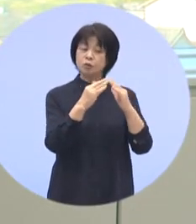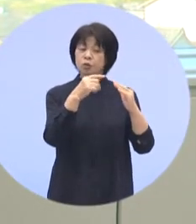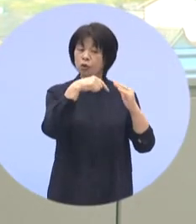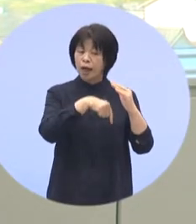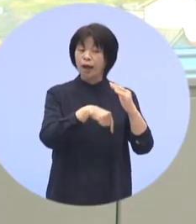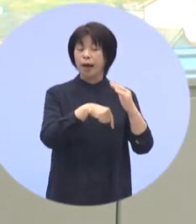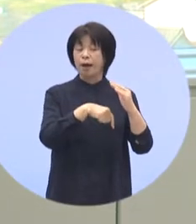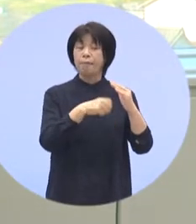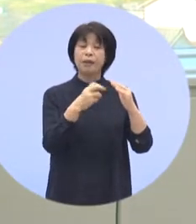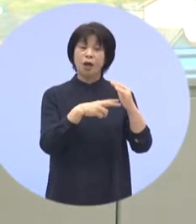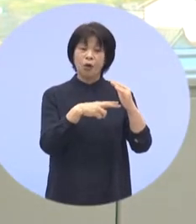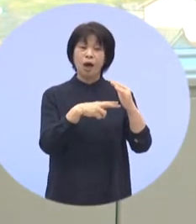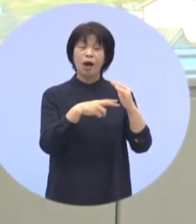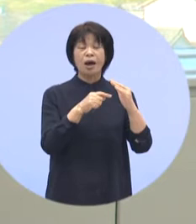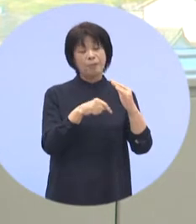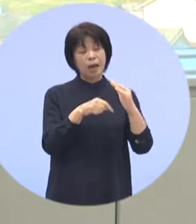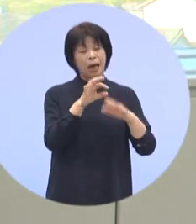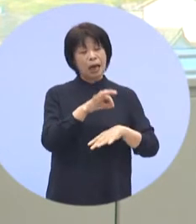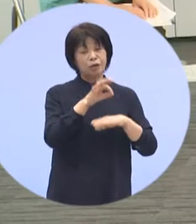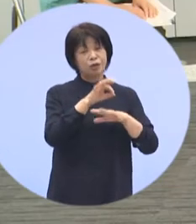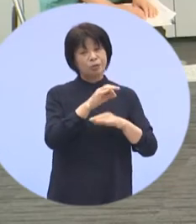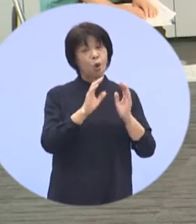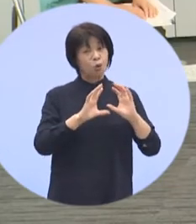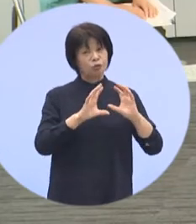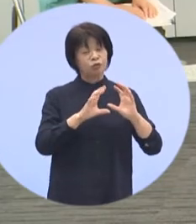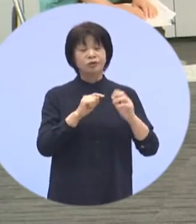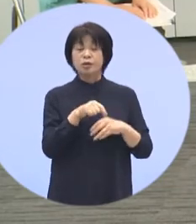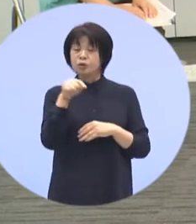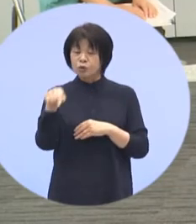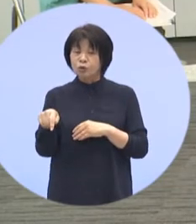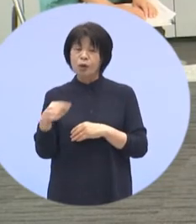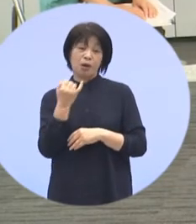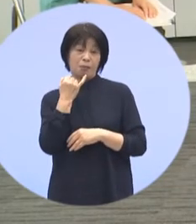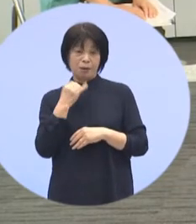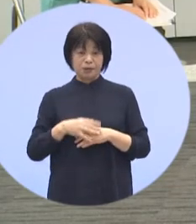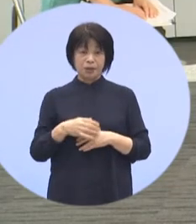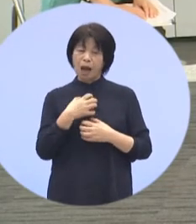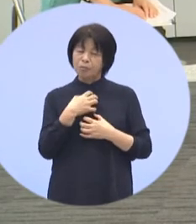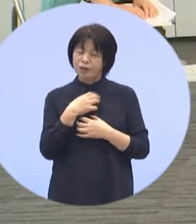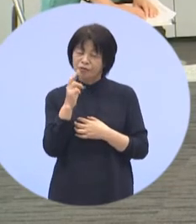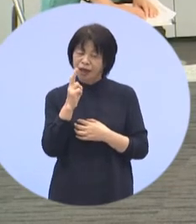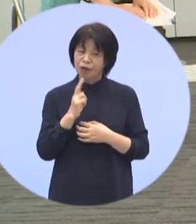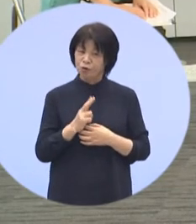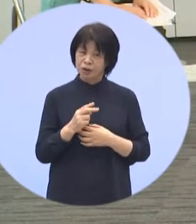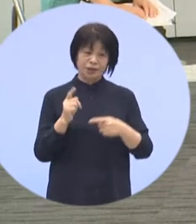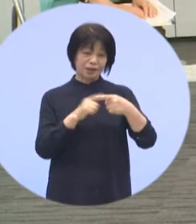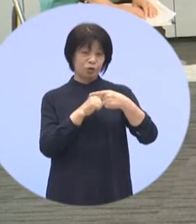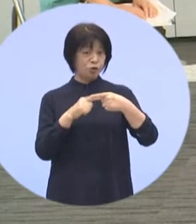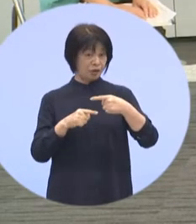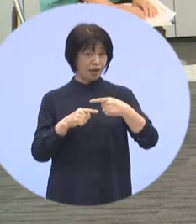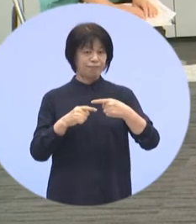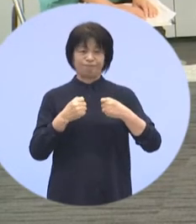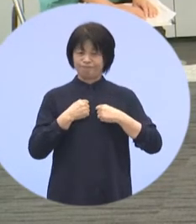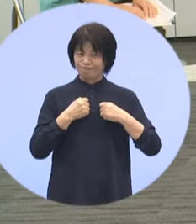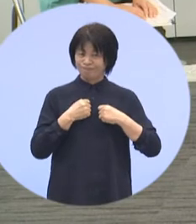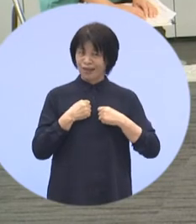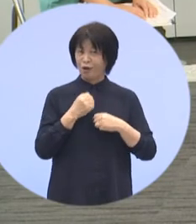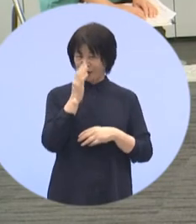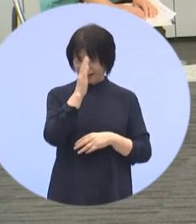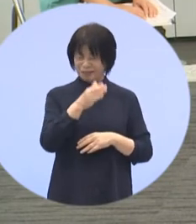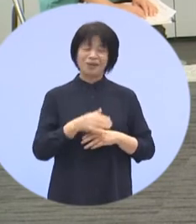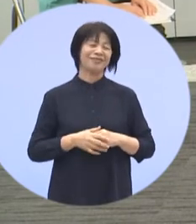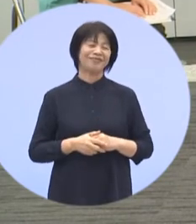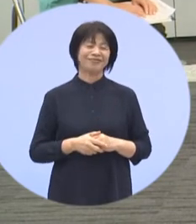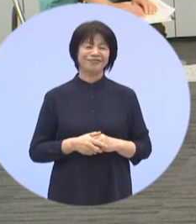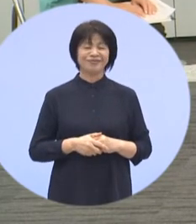だったらちょっとボールを軽いものにして危なくないようにしたりとか、そういったものがあれば一人でもできるので、ぜひやっていただきたいなと